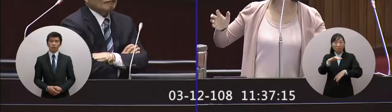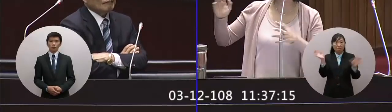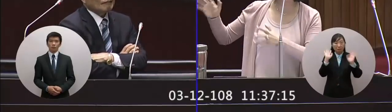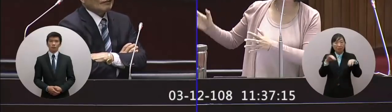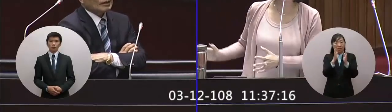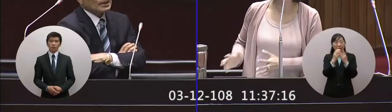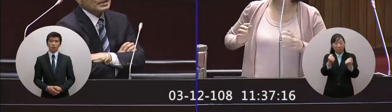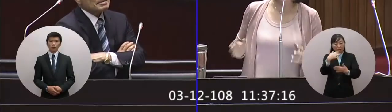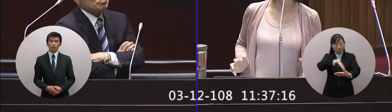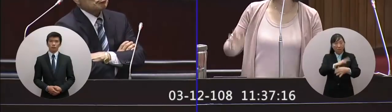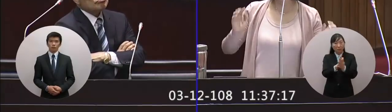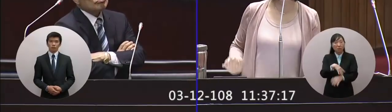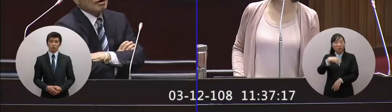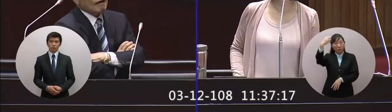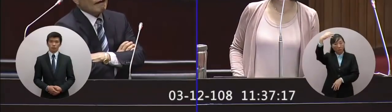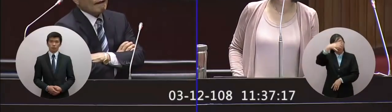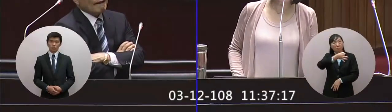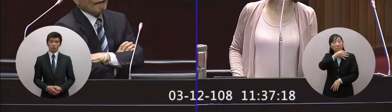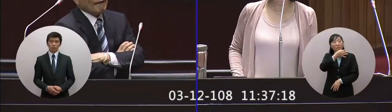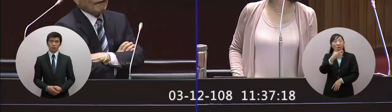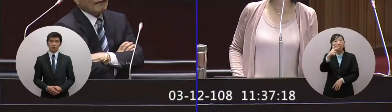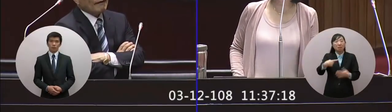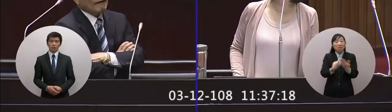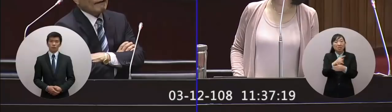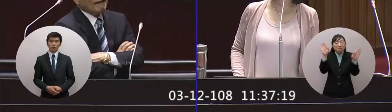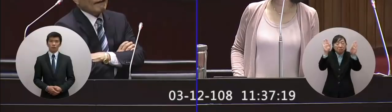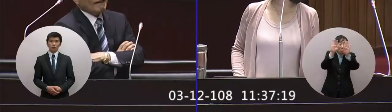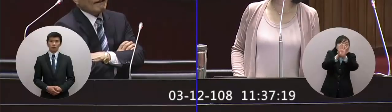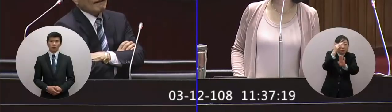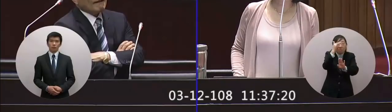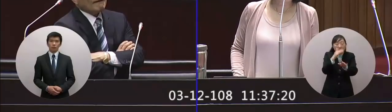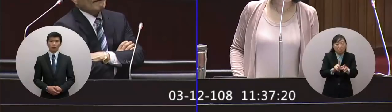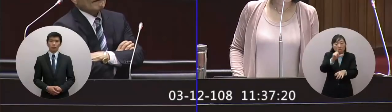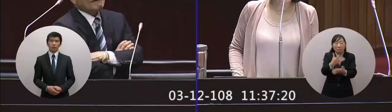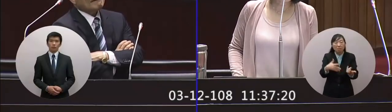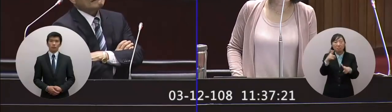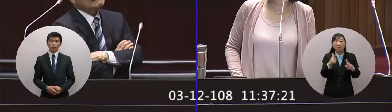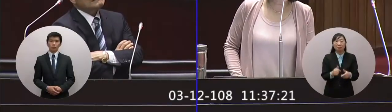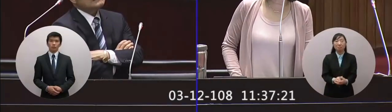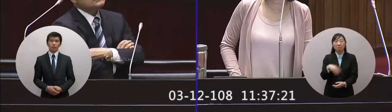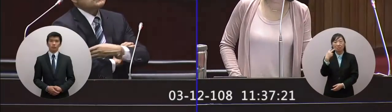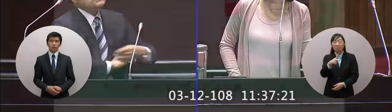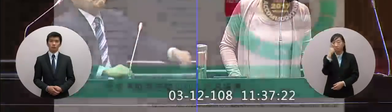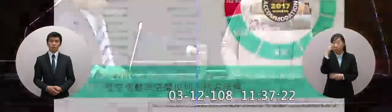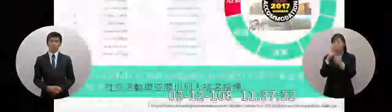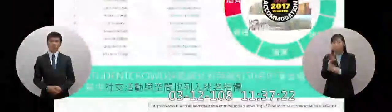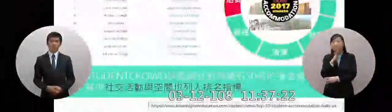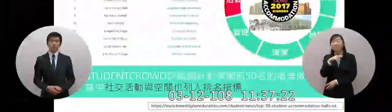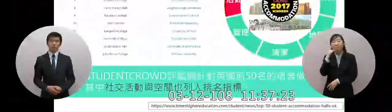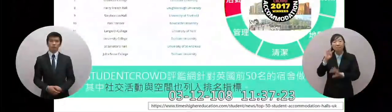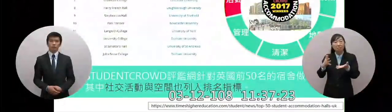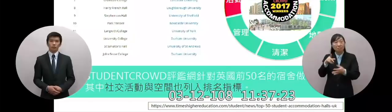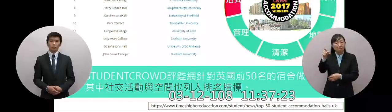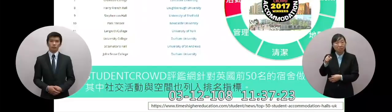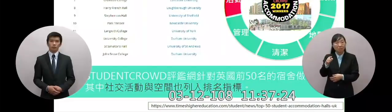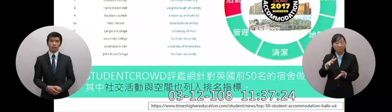暗，乖，你去宿舍里面，只能上网。他们要打破这个。好，我们看欧洲，英国的大学评鉴